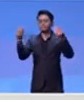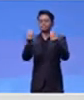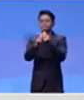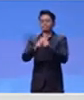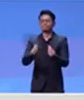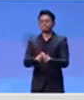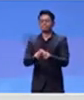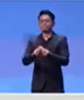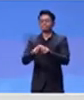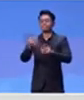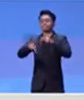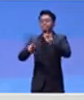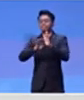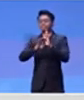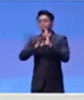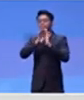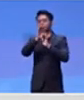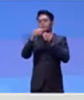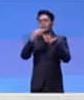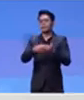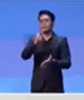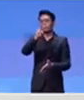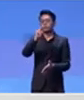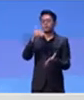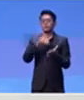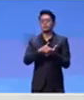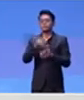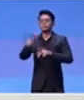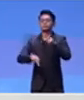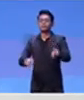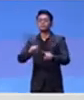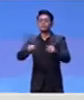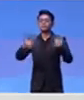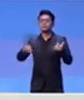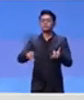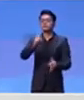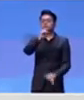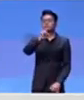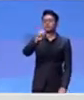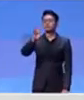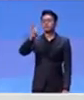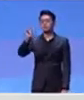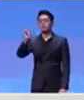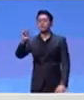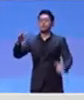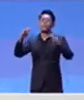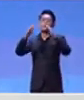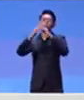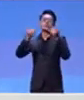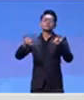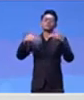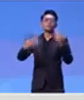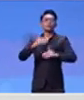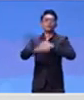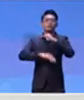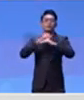kampung ini hampir 2,000 penduduk di sana, namun hanya 160 buah unit rumah yang dibina oleh